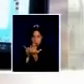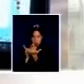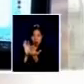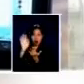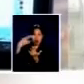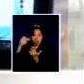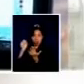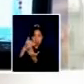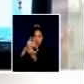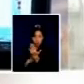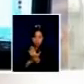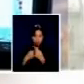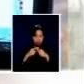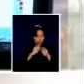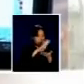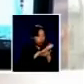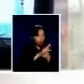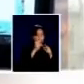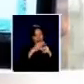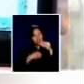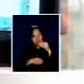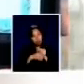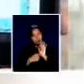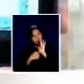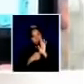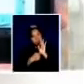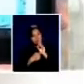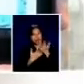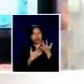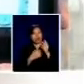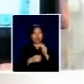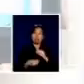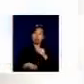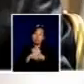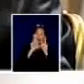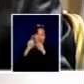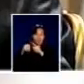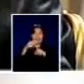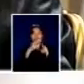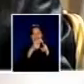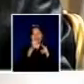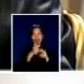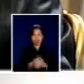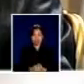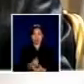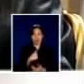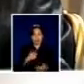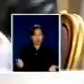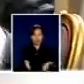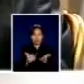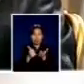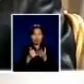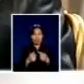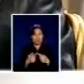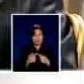ะพัฒนาเรื่องของการแข่งขัน ก็เท่ากับว่าเป็นการส่งเสริมอุตสาหกรรมซอฟต์แวร์ในประเทศ แต่ส่งเสริมครับเราจะไม่ซื้อส่ว